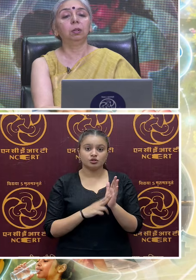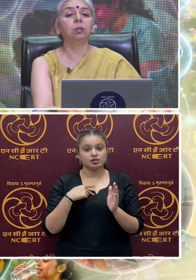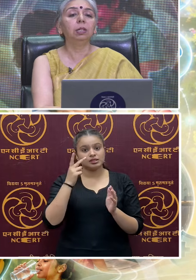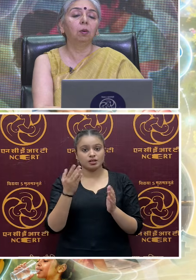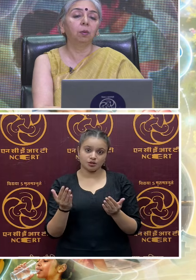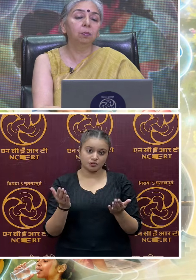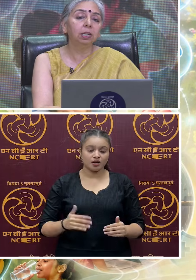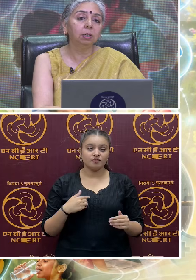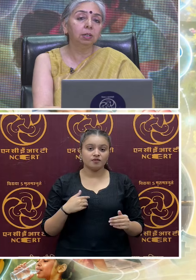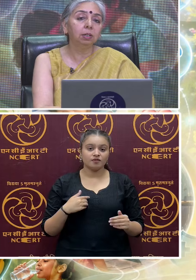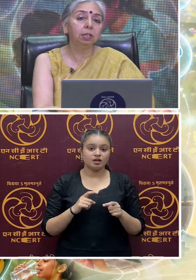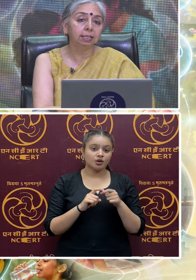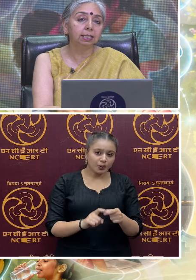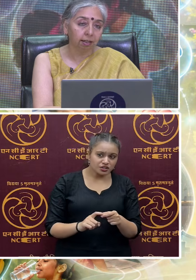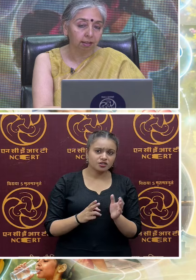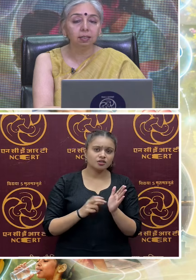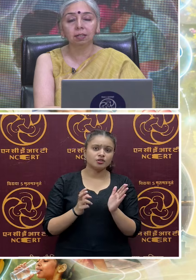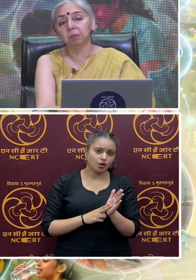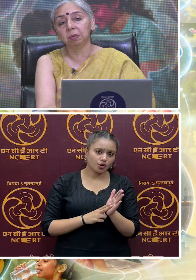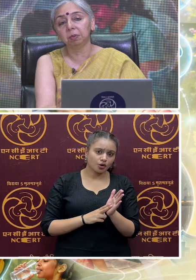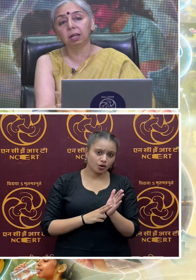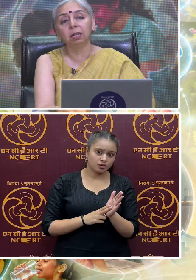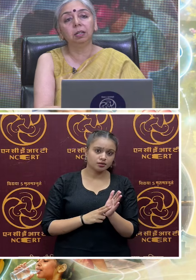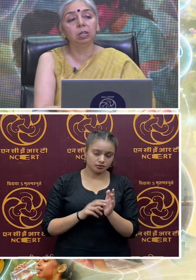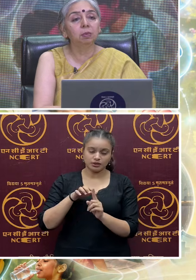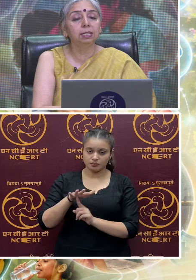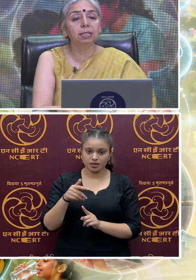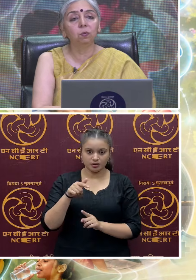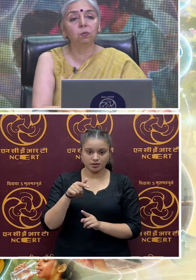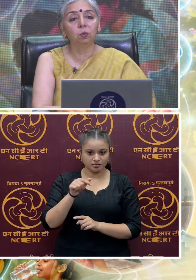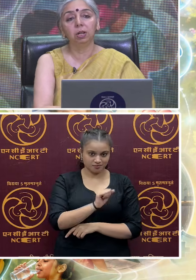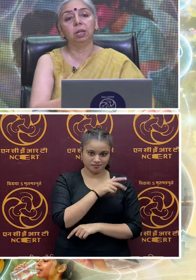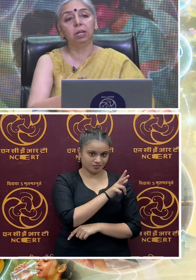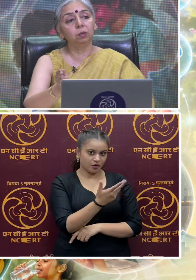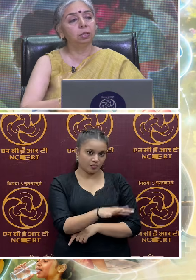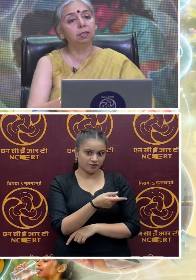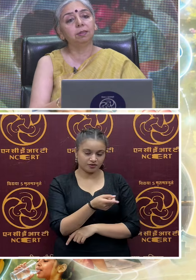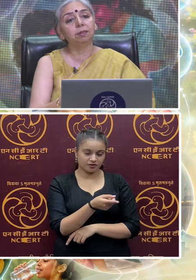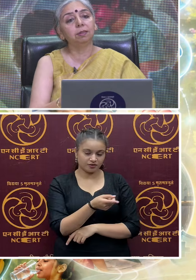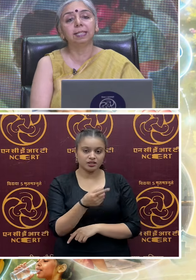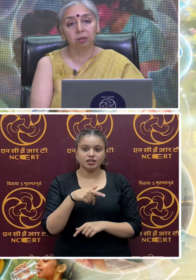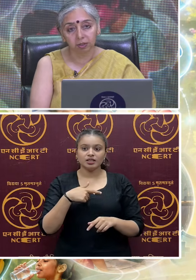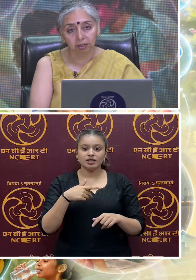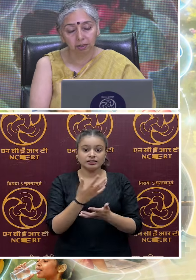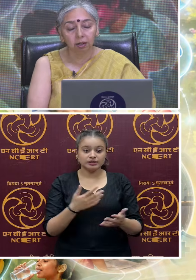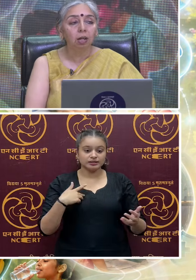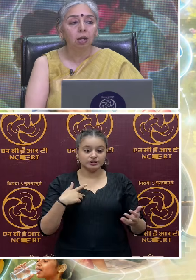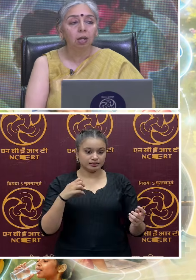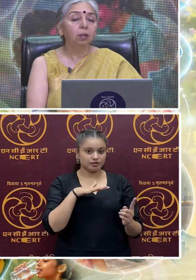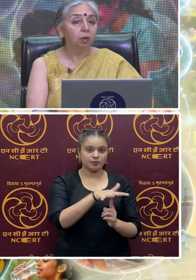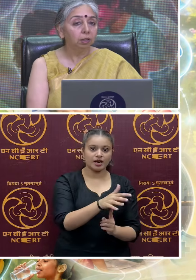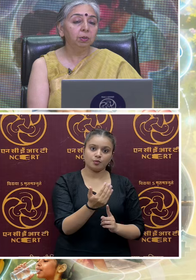द क्वेश्चन कि नॉन कम्युनिकेबल डिजीज़ क्या हैं, सर ने बताया कि कम्युनिकेबल डिजीज़ वो है जो एक दूसरे से ट्रांसमिट हो सकती